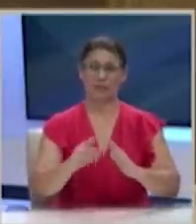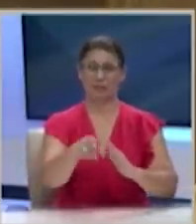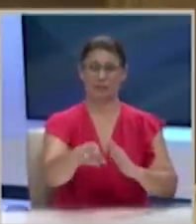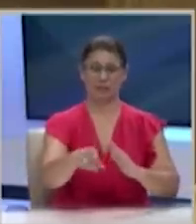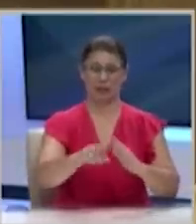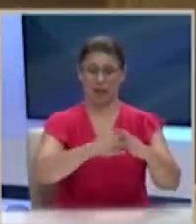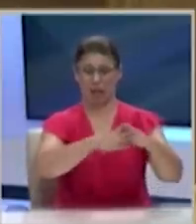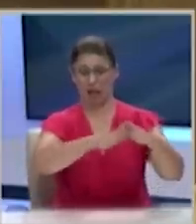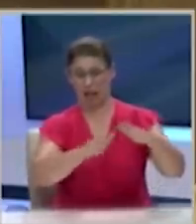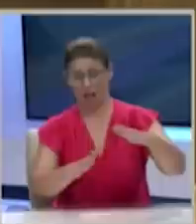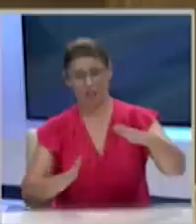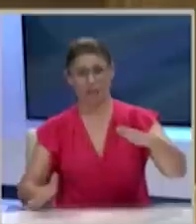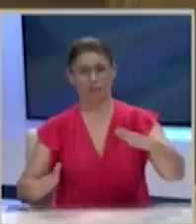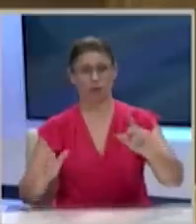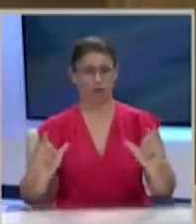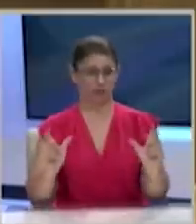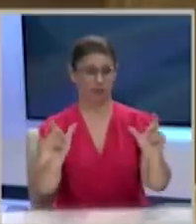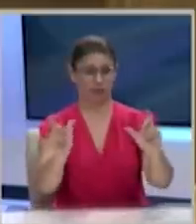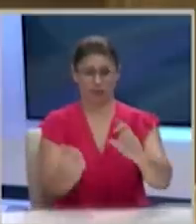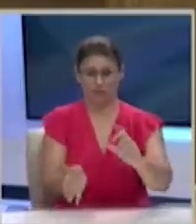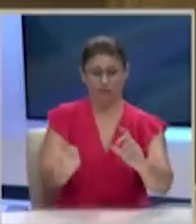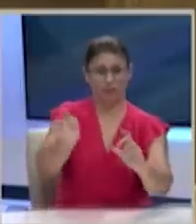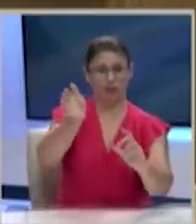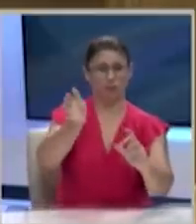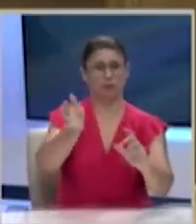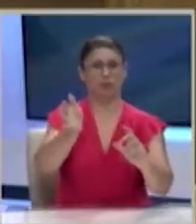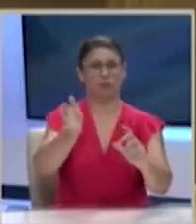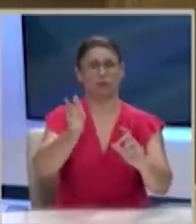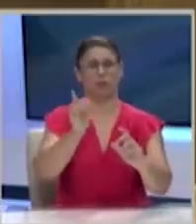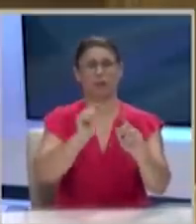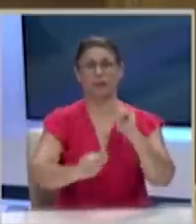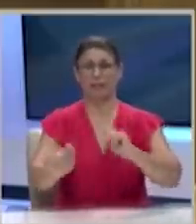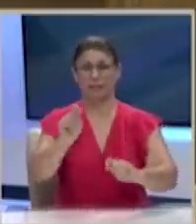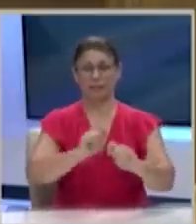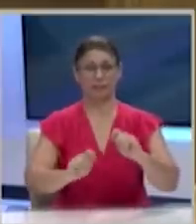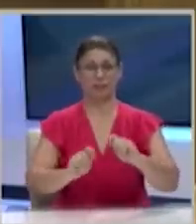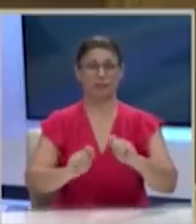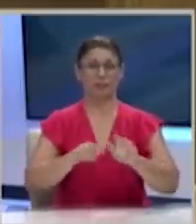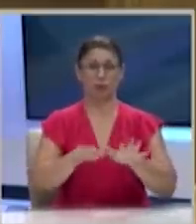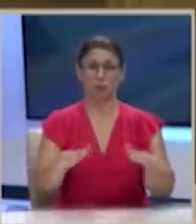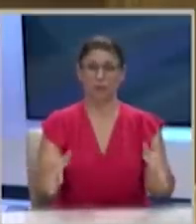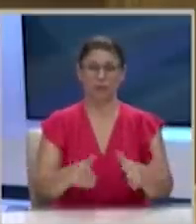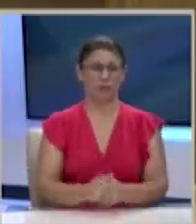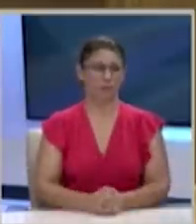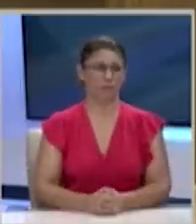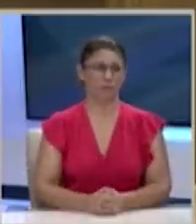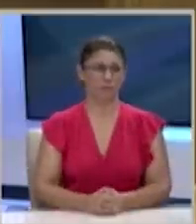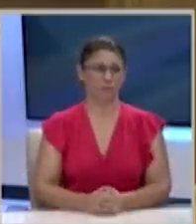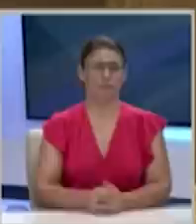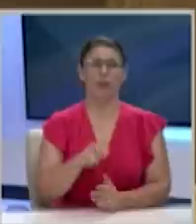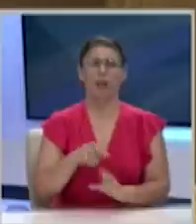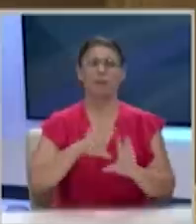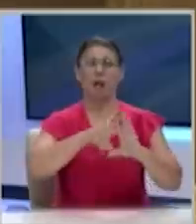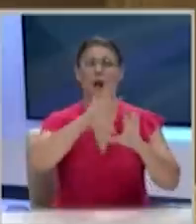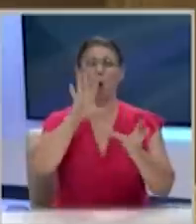φράγματα, τη συντήρηση και επίκνωση του δασικού δικτύου. Αυτά αποτελούν